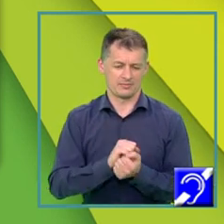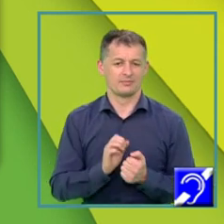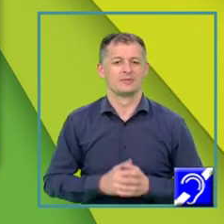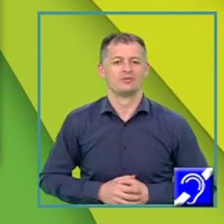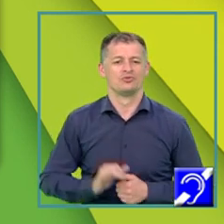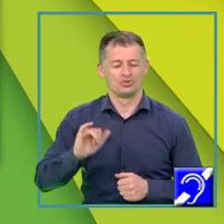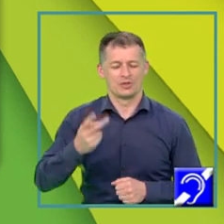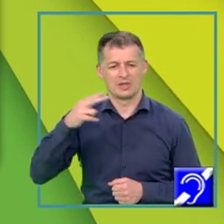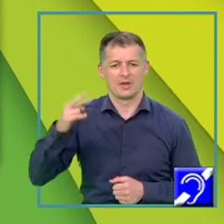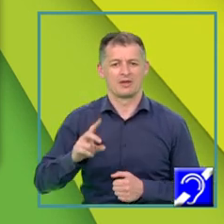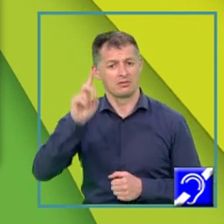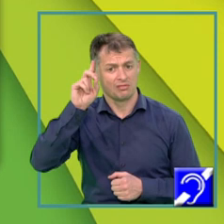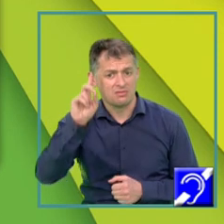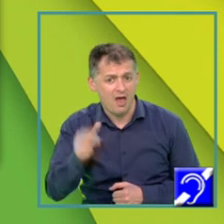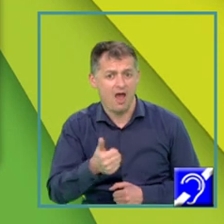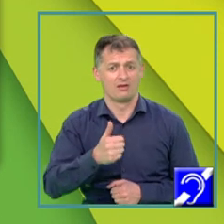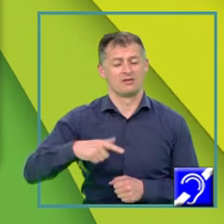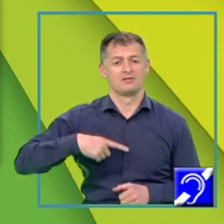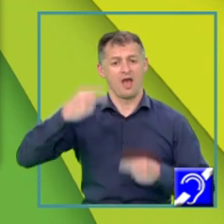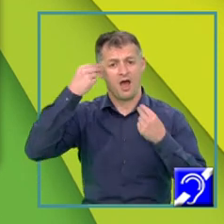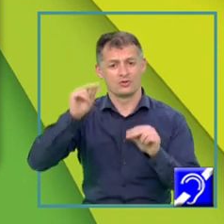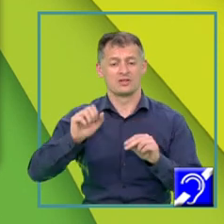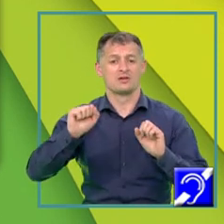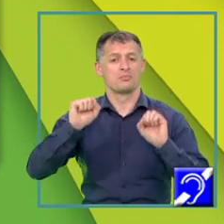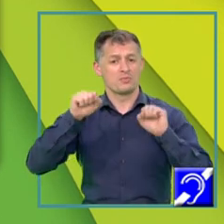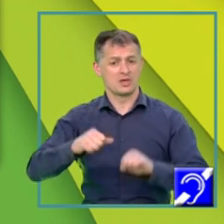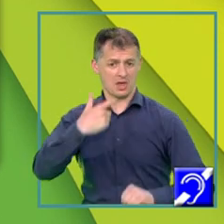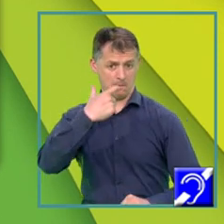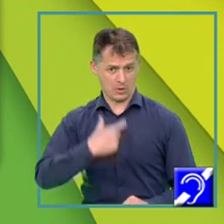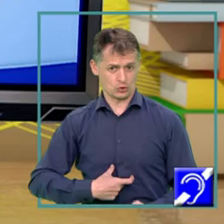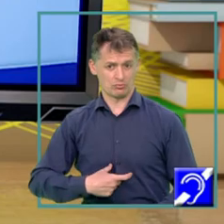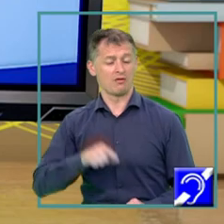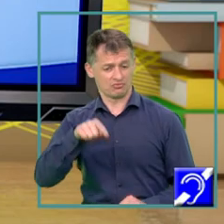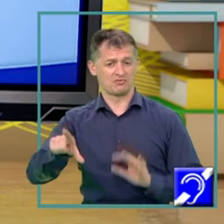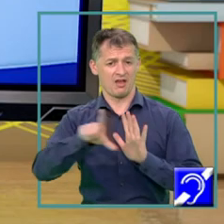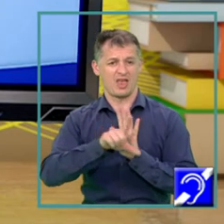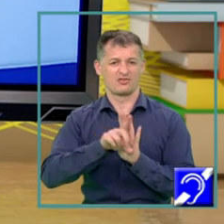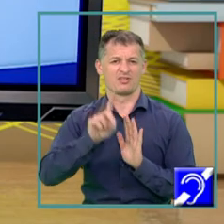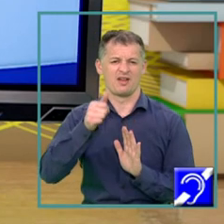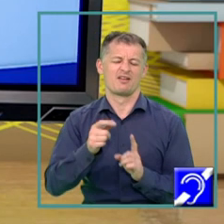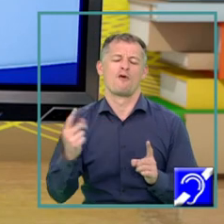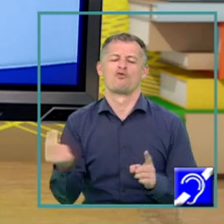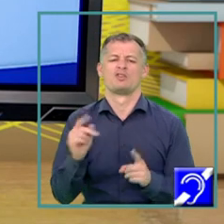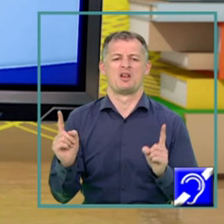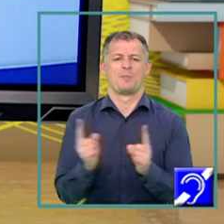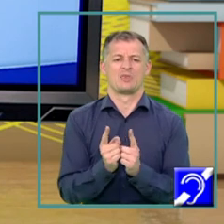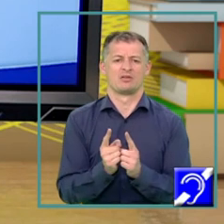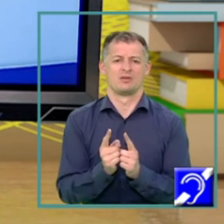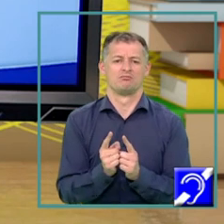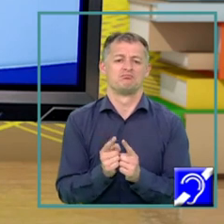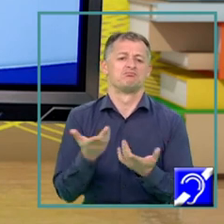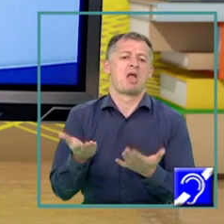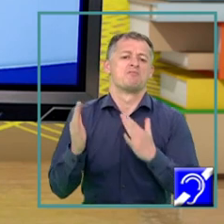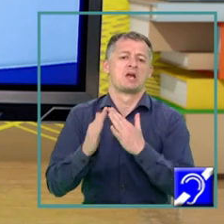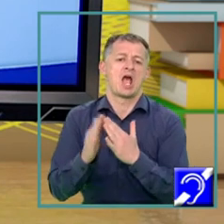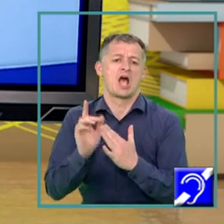mai departe. Da, este menționată și proprietatea personală în această lege fundamentală, dar ea era limitată, să spunem, la casa de